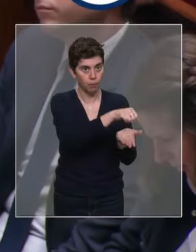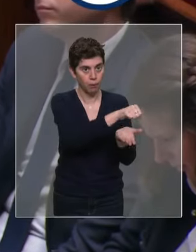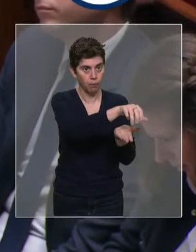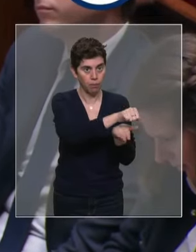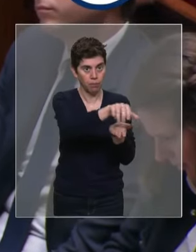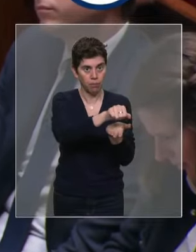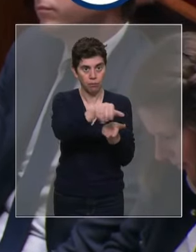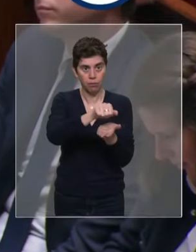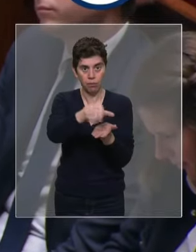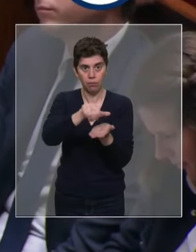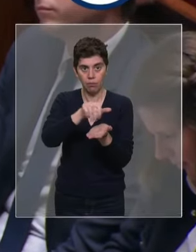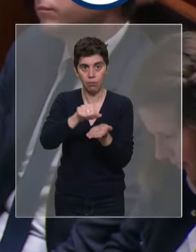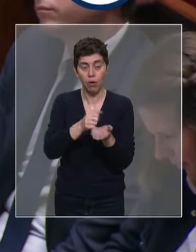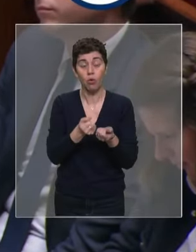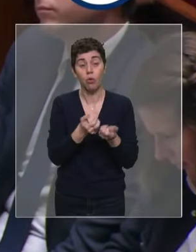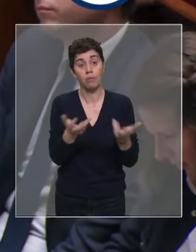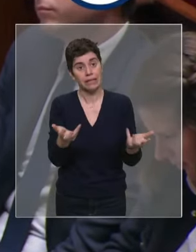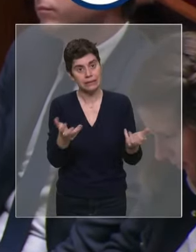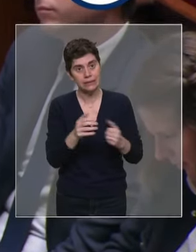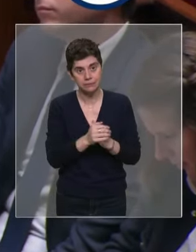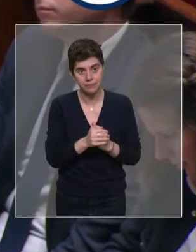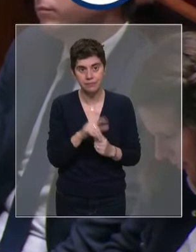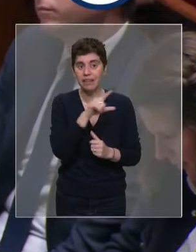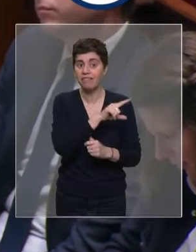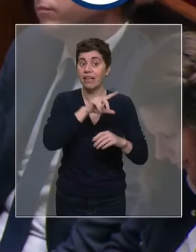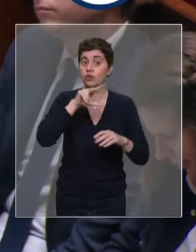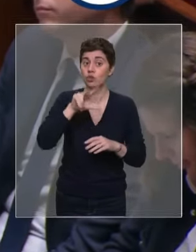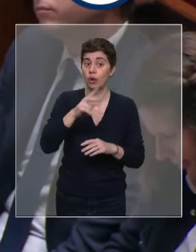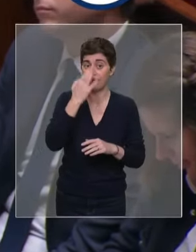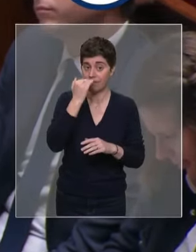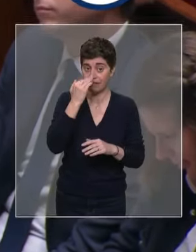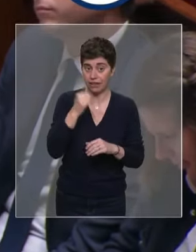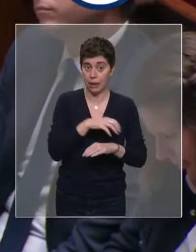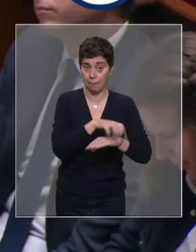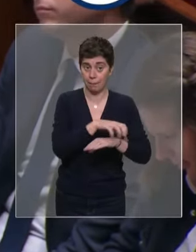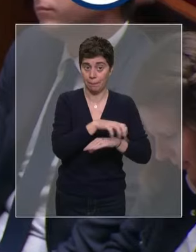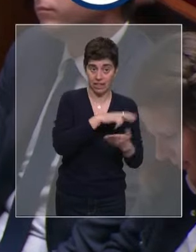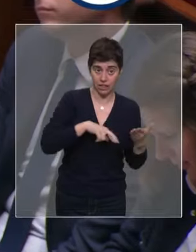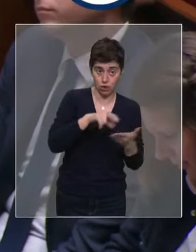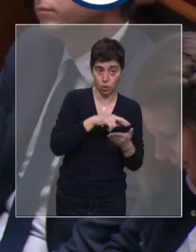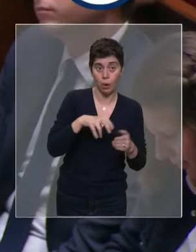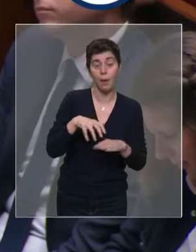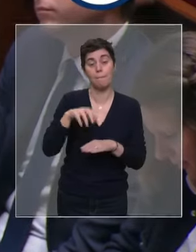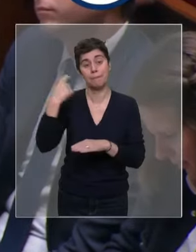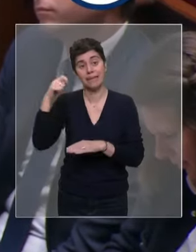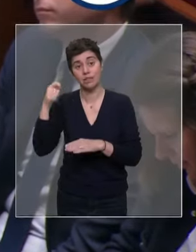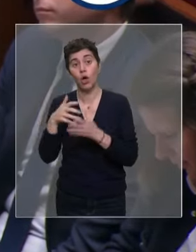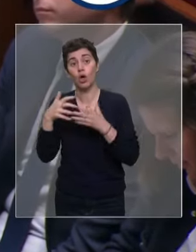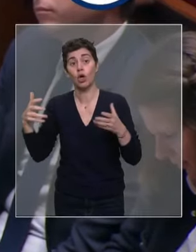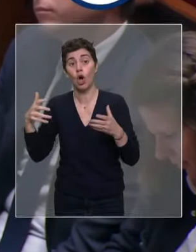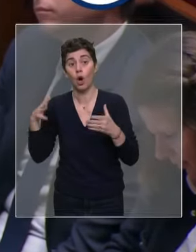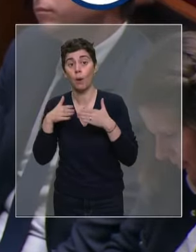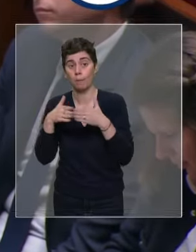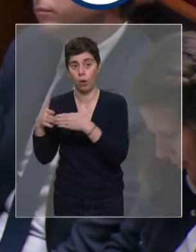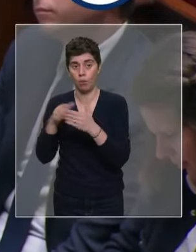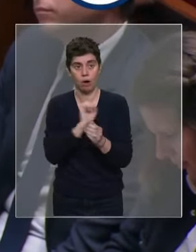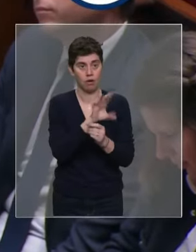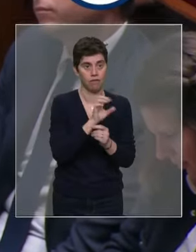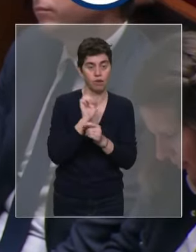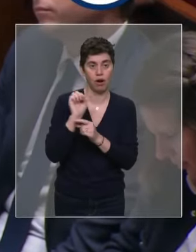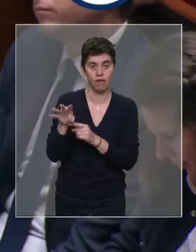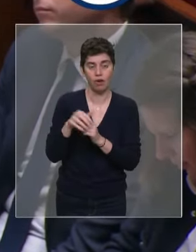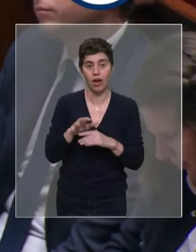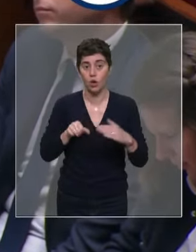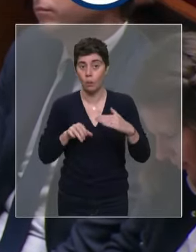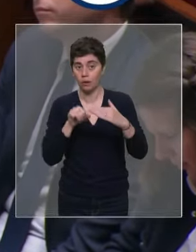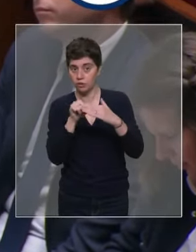rappeler, et je l'ai fait à l'occasion d'un courrier le 23 février et au préfet de région et au président du grand port, que la compensation, c'est à la fin d'un processus